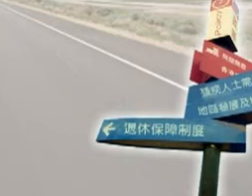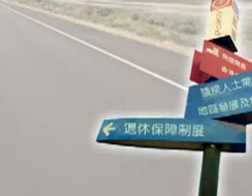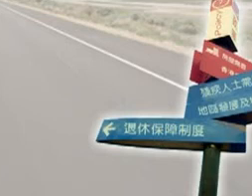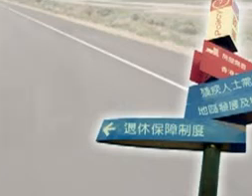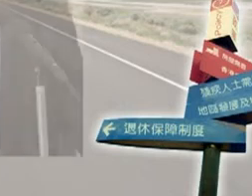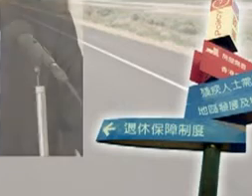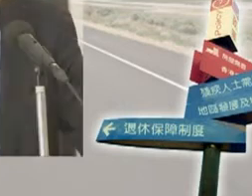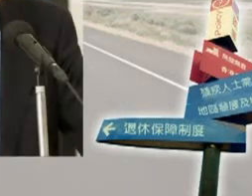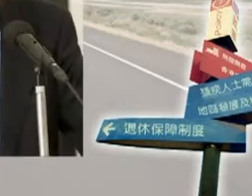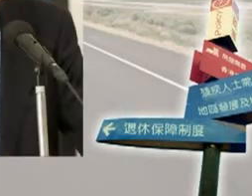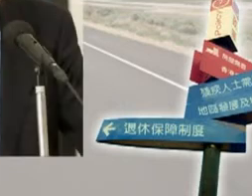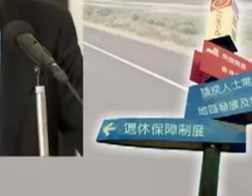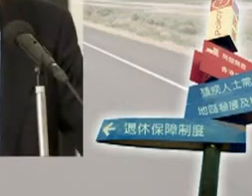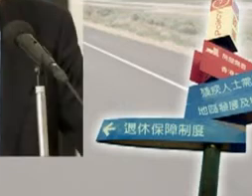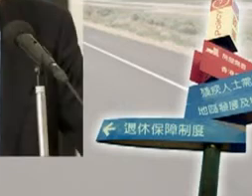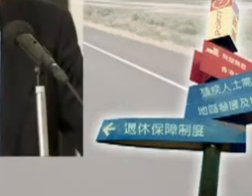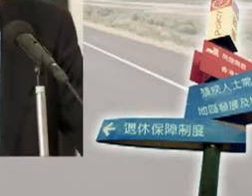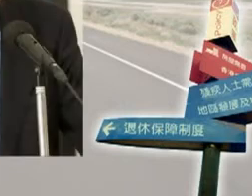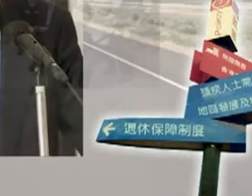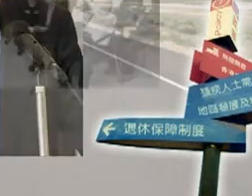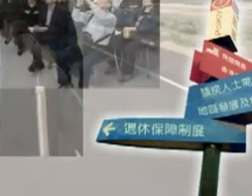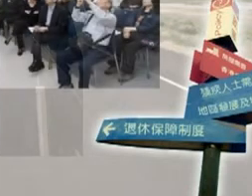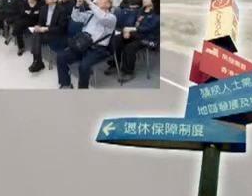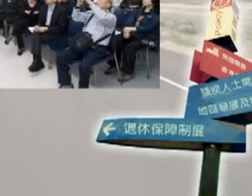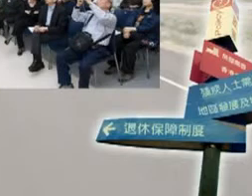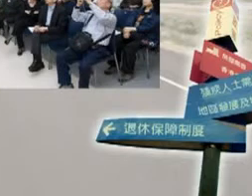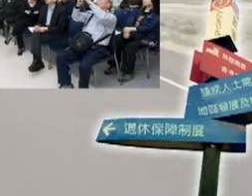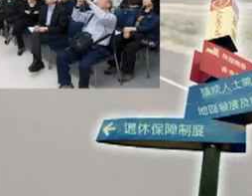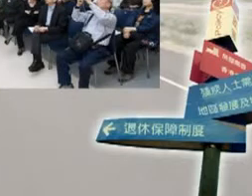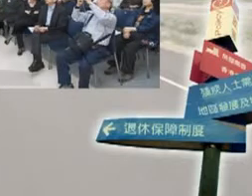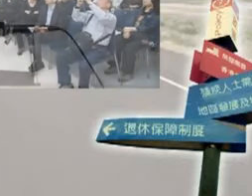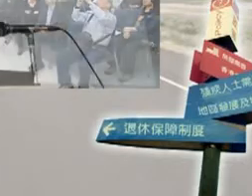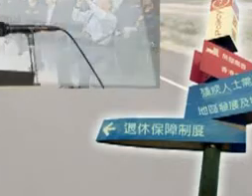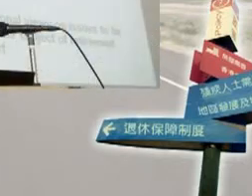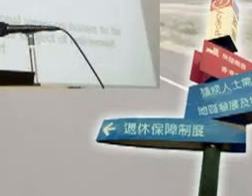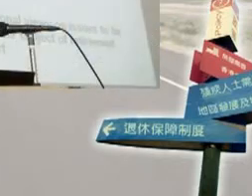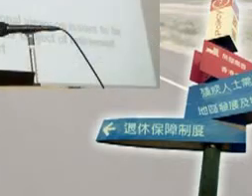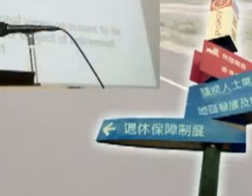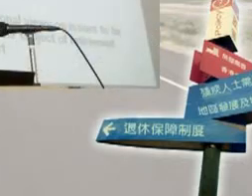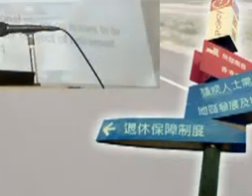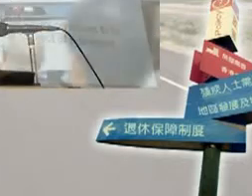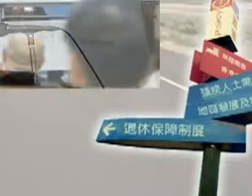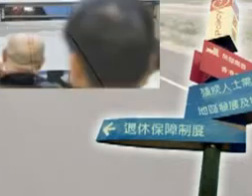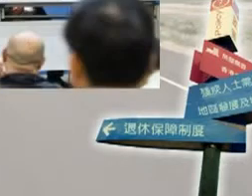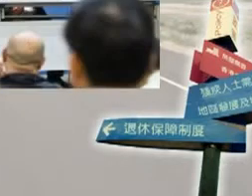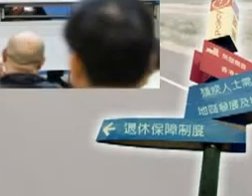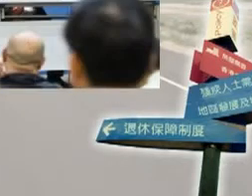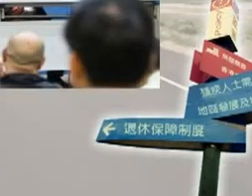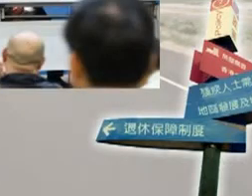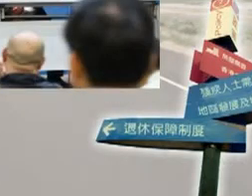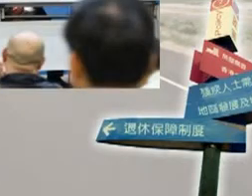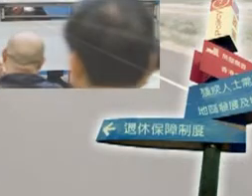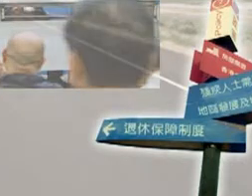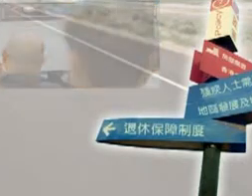题制作了一共8集的专辑，并请来来自各界界别的嘉宾就这个问题进行深入讨